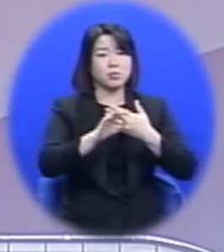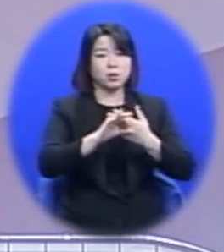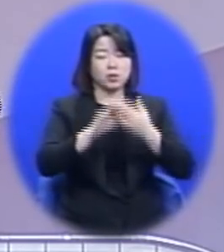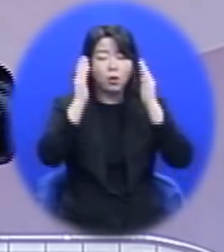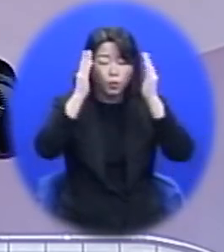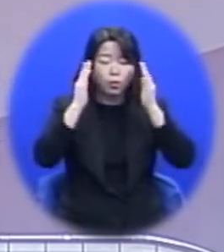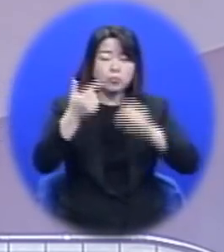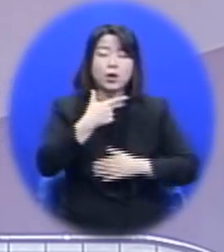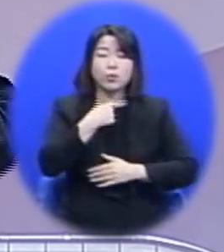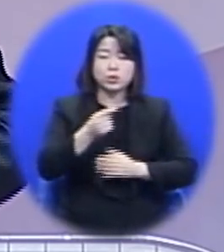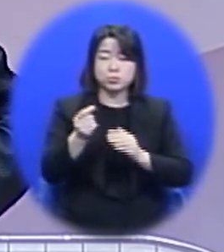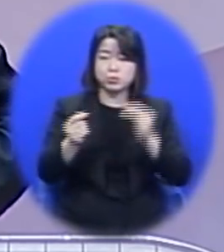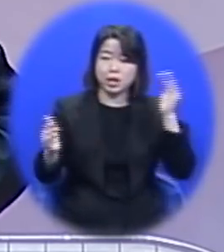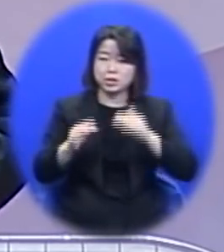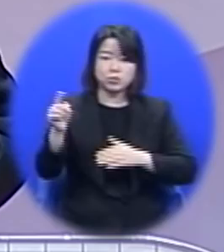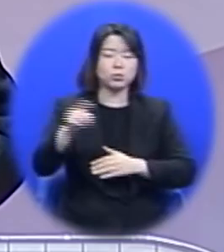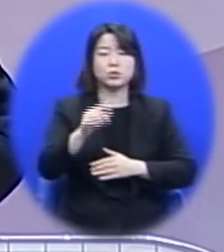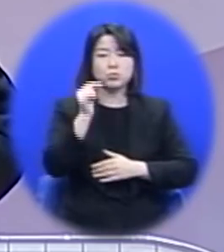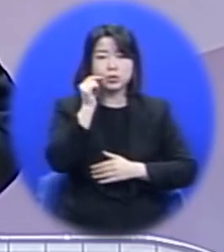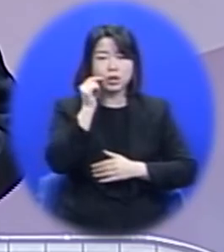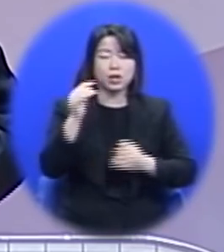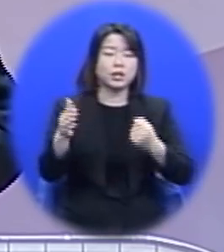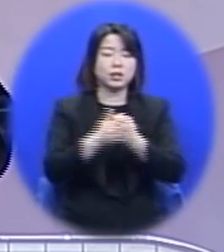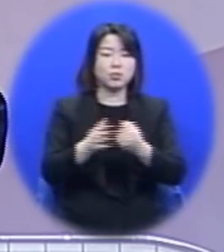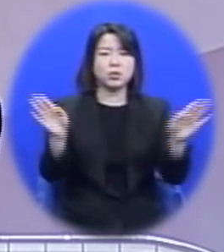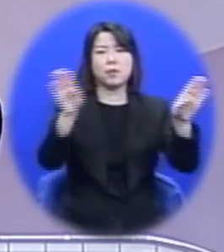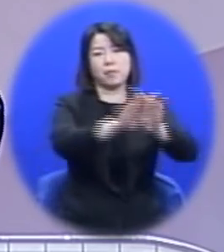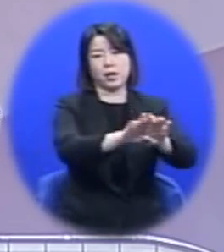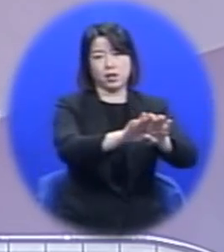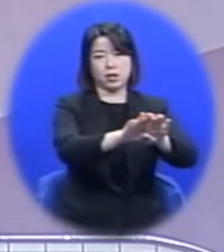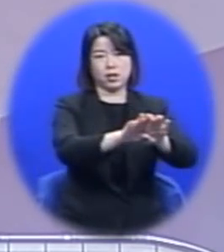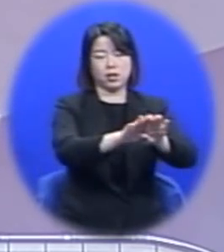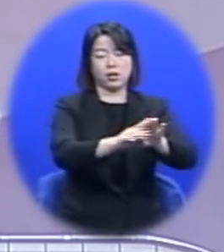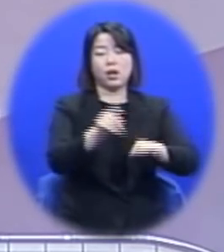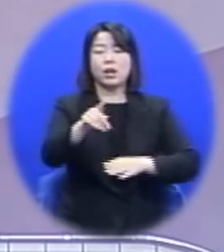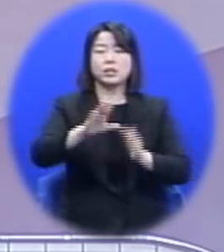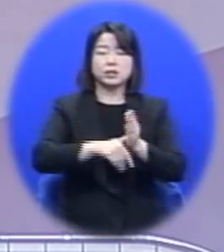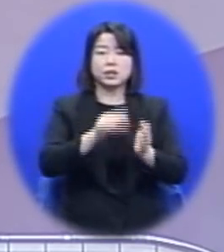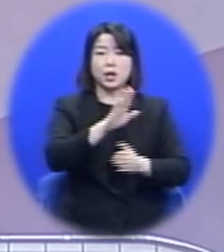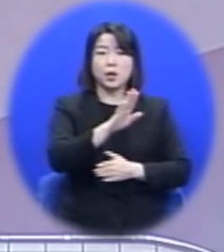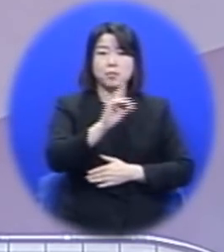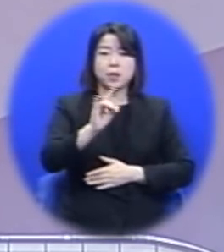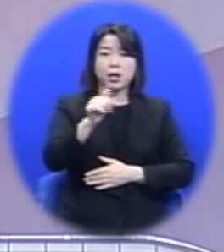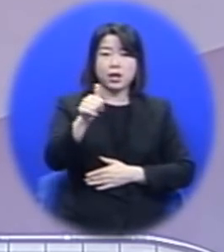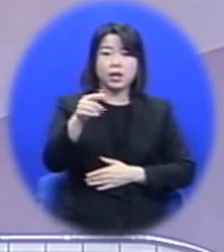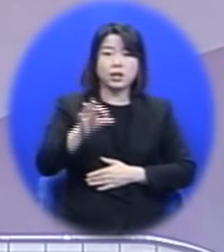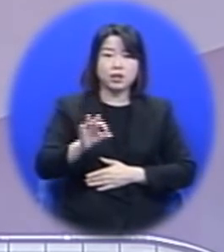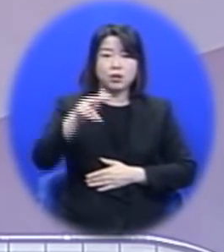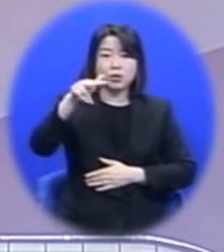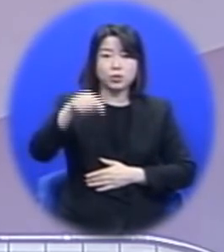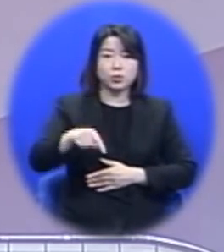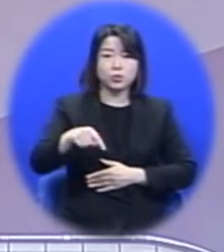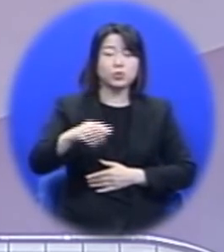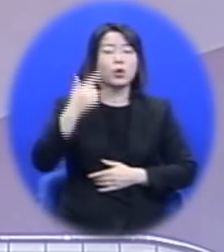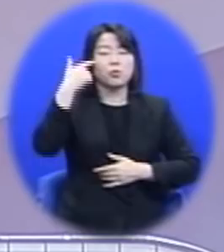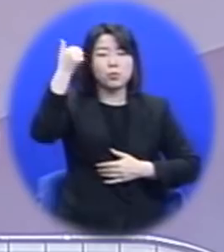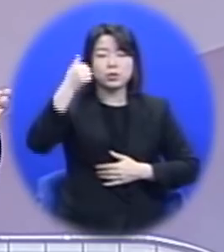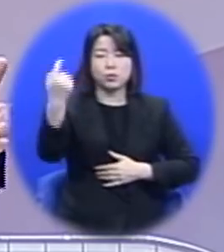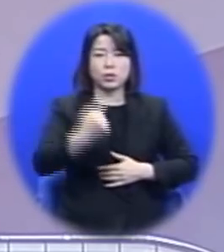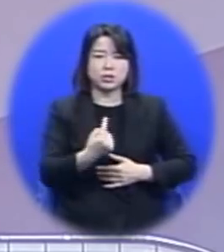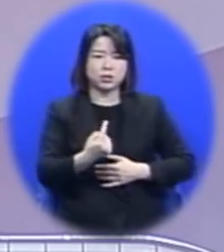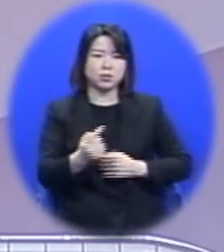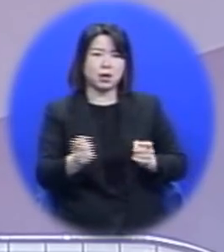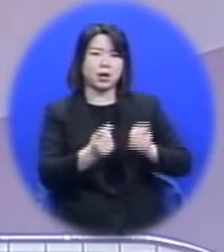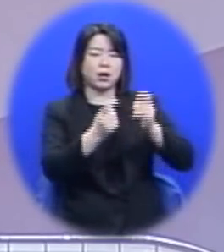못하겠다, 공부방을 닫았어요. 그때 배영규 목사님이 와서 막 항의를 하더래요. 아니 어떻게 했었는지